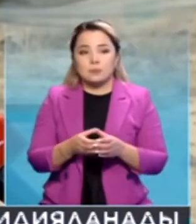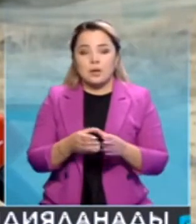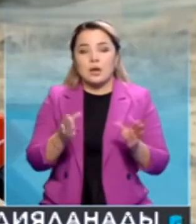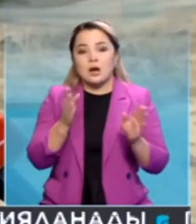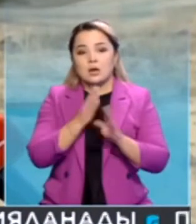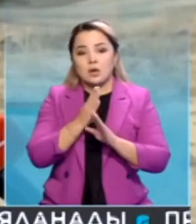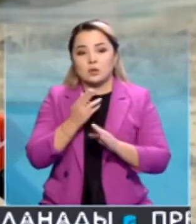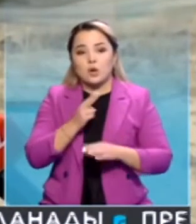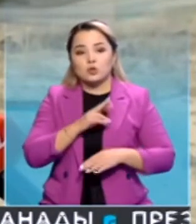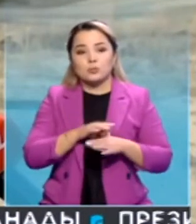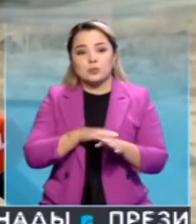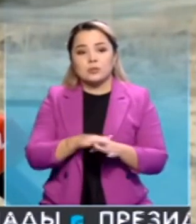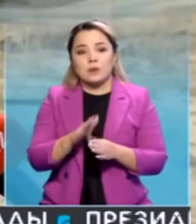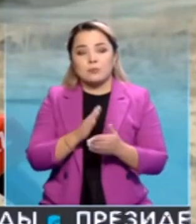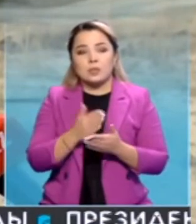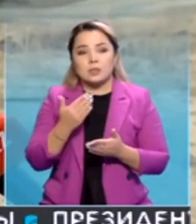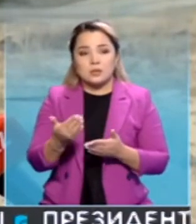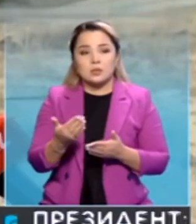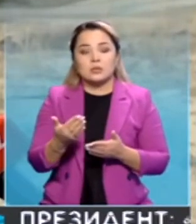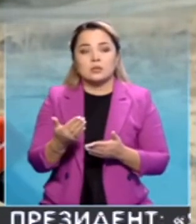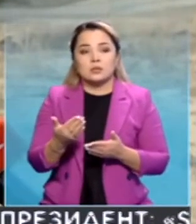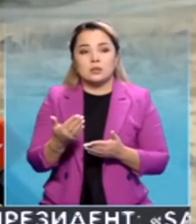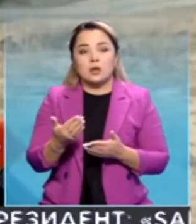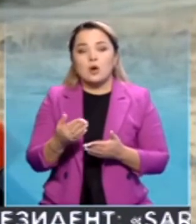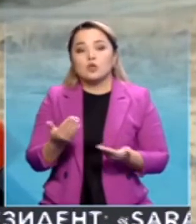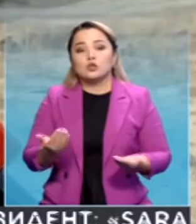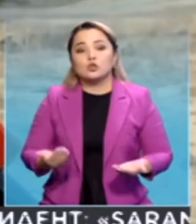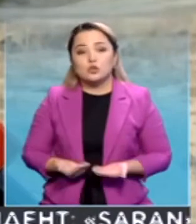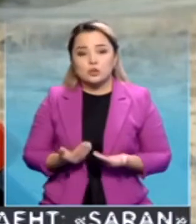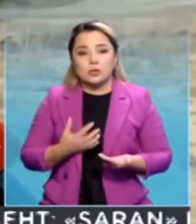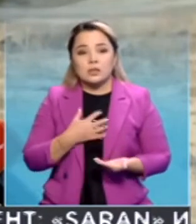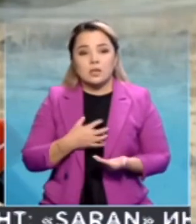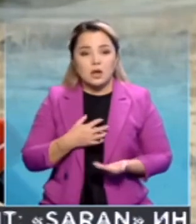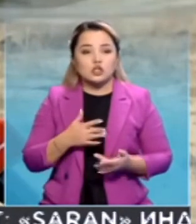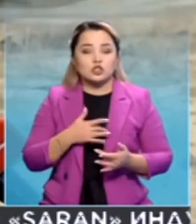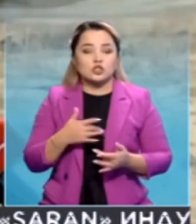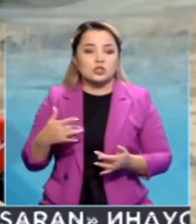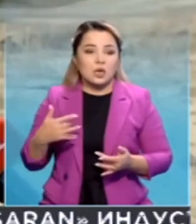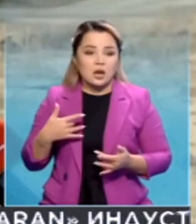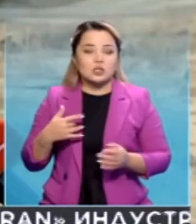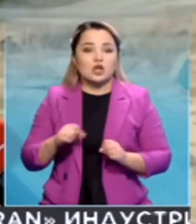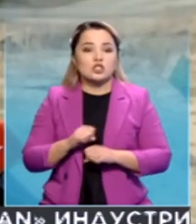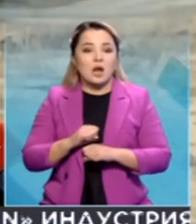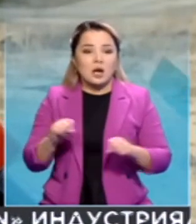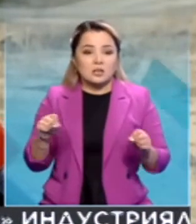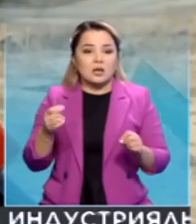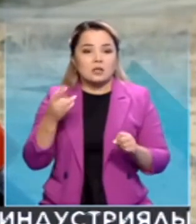экологии. Экология департаменті жұмыс істеп жатыр. Тұрғындар негізінен шаң мен жарылыстарға шағым